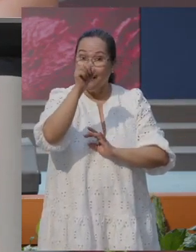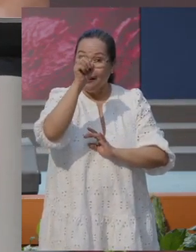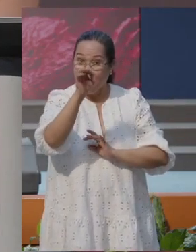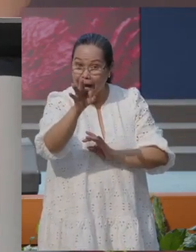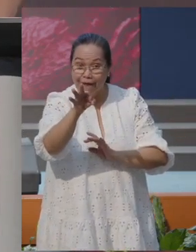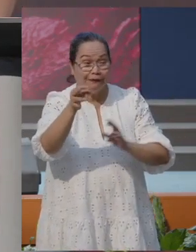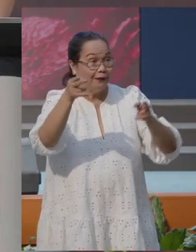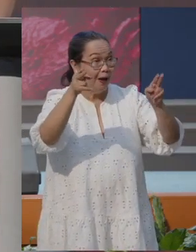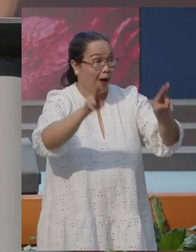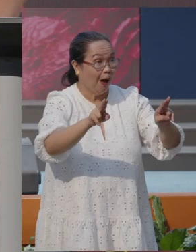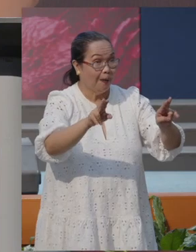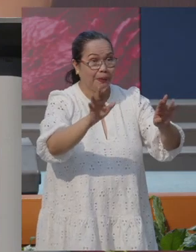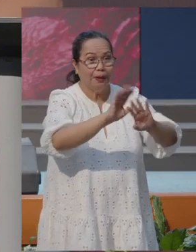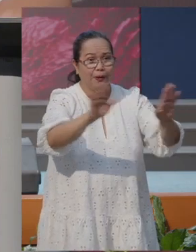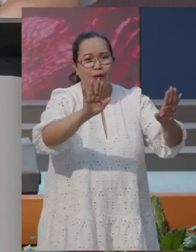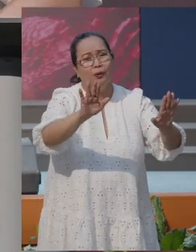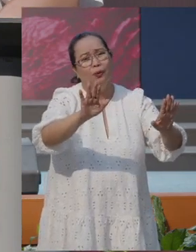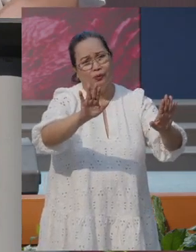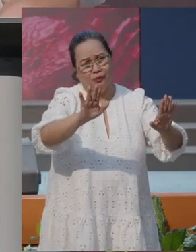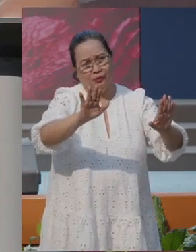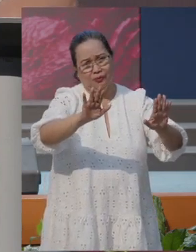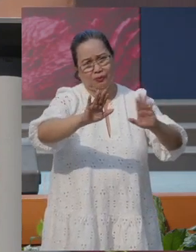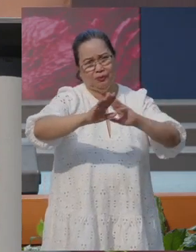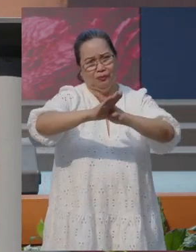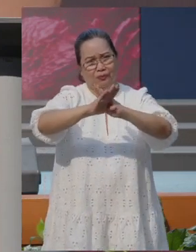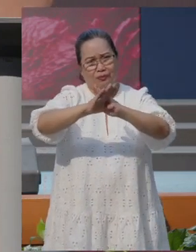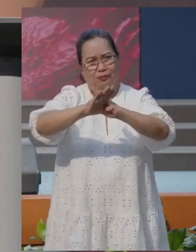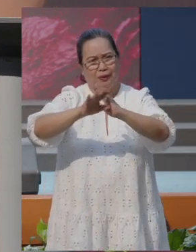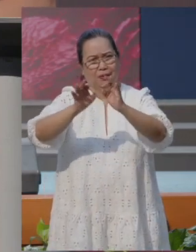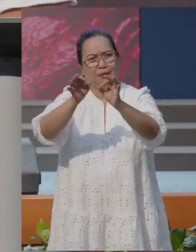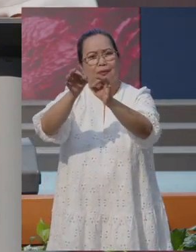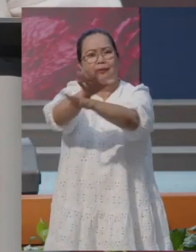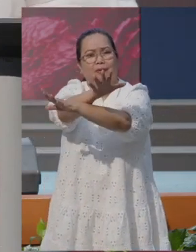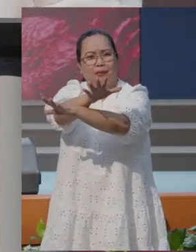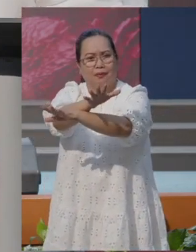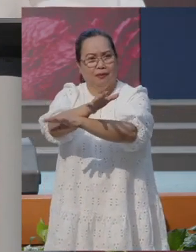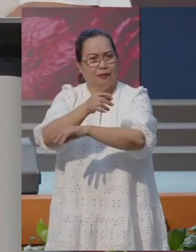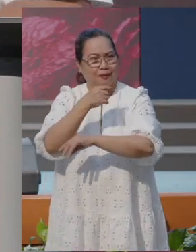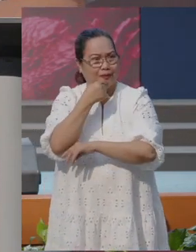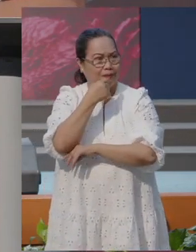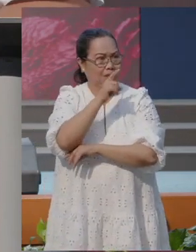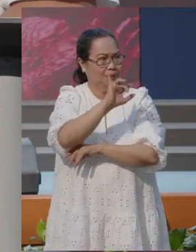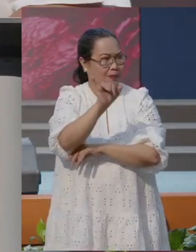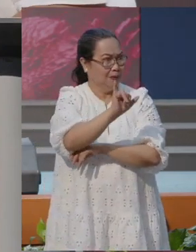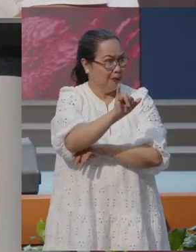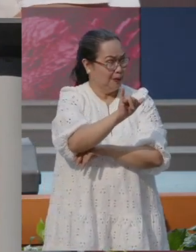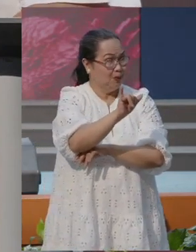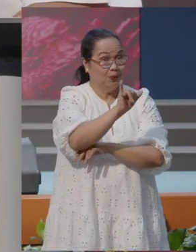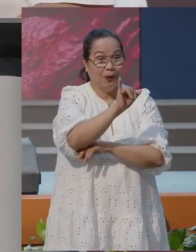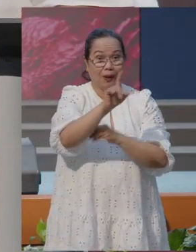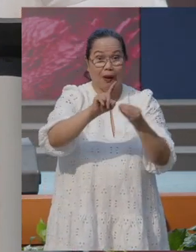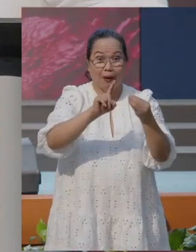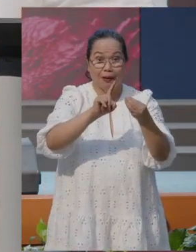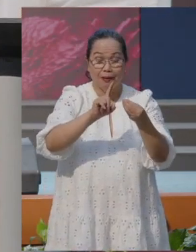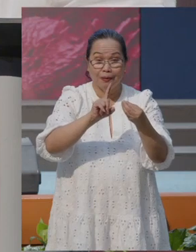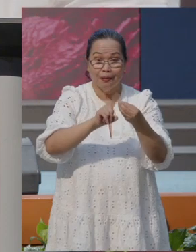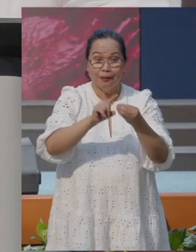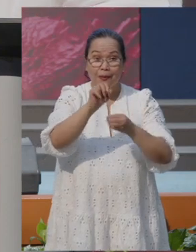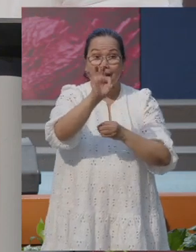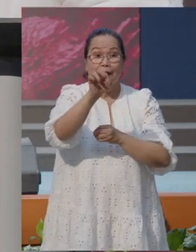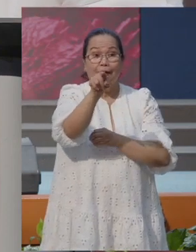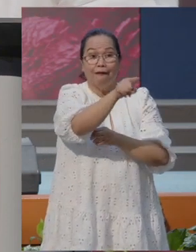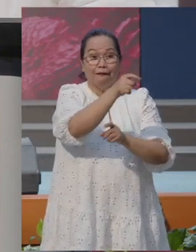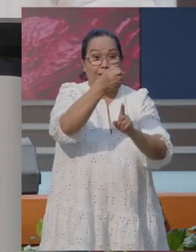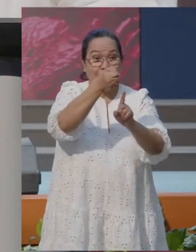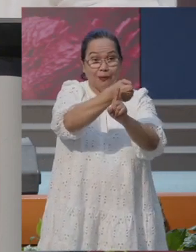nangyari yun, don't resist. Huwag kayong gaganti. Ang konteksto, ulitin ko po, ay kapag inuusig kayo